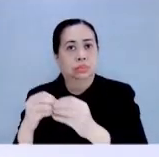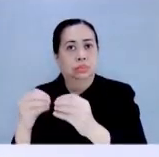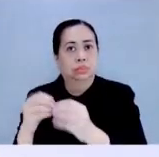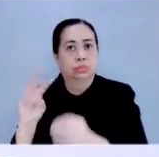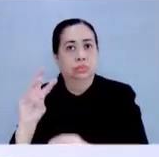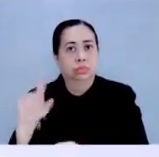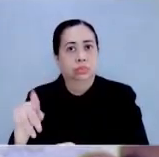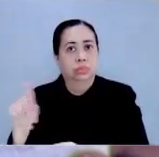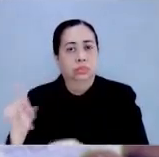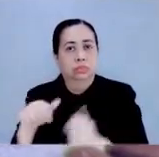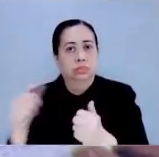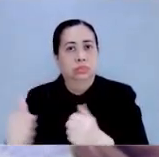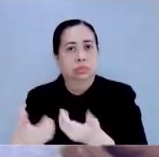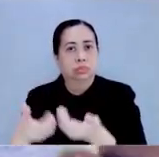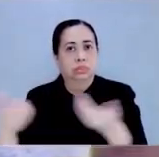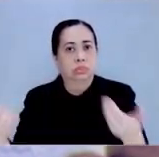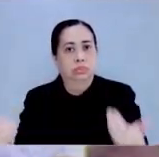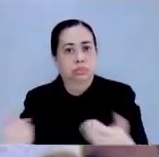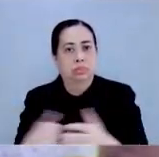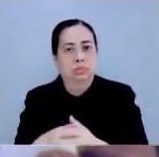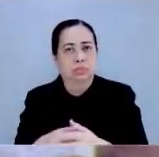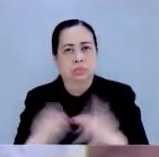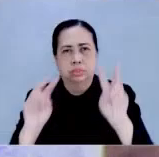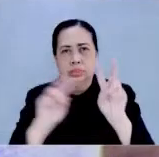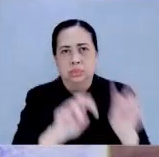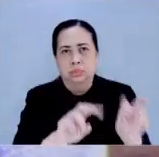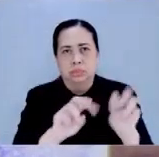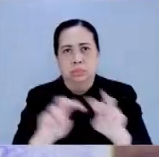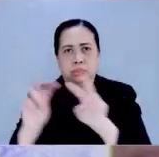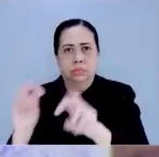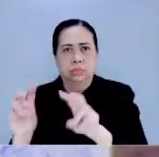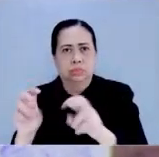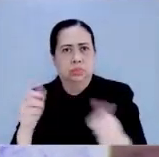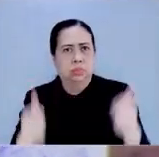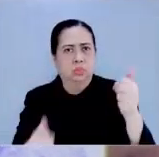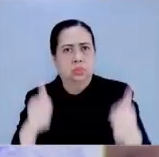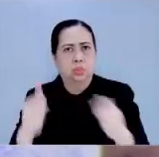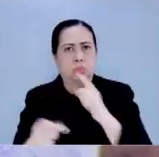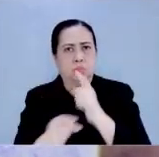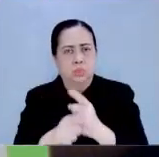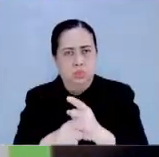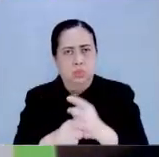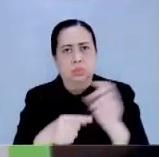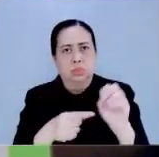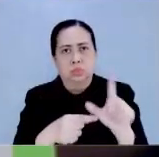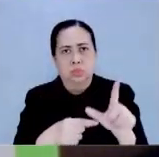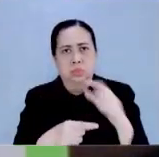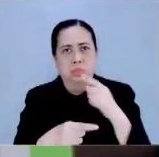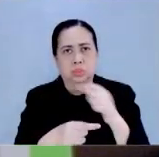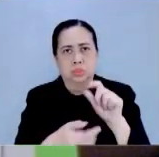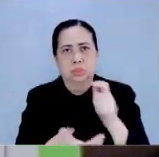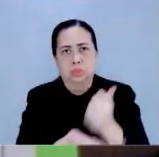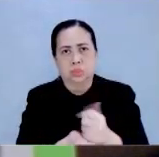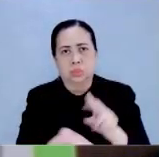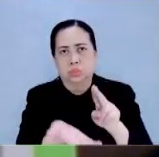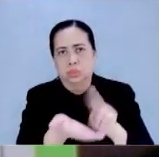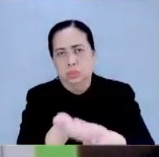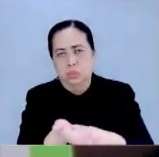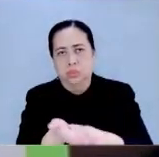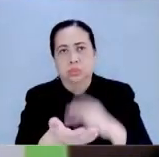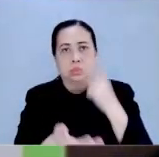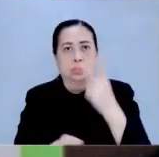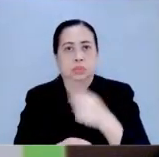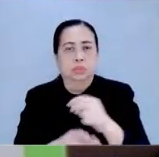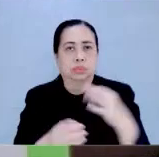WPP sa isa pa. Sisiya sa atin daw ng COMELEC kung sino talaga ang lehitimo o tunay na authorized signatories para sa